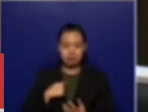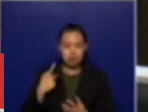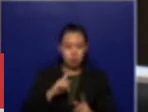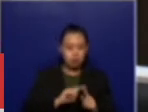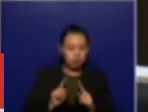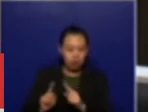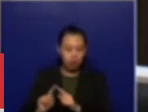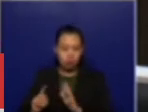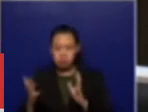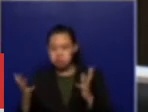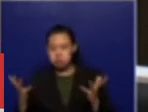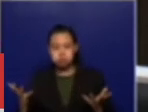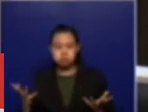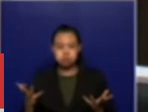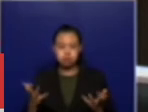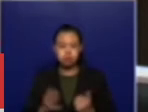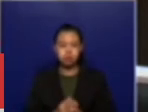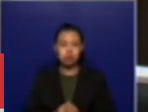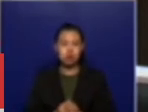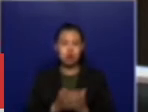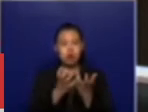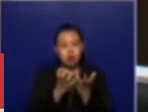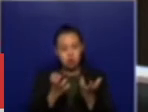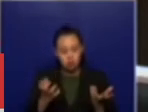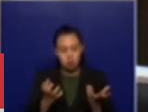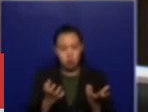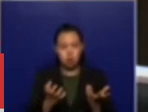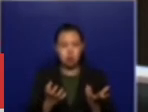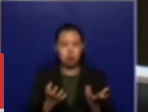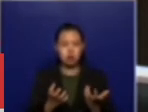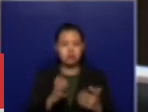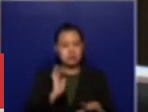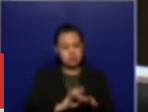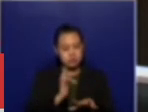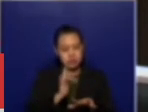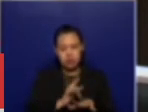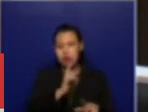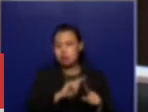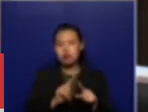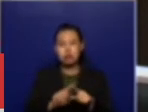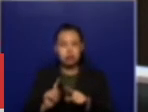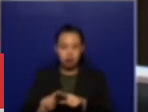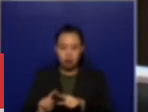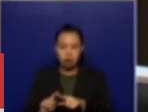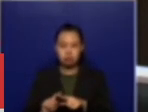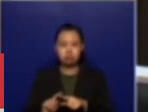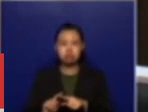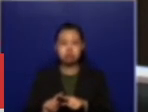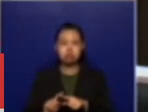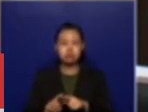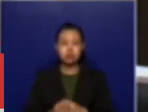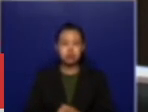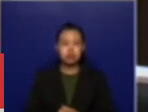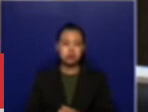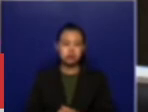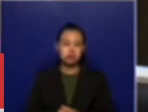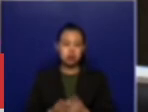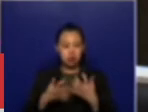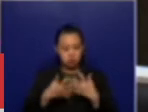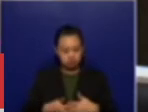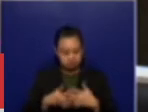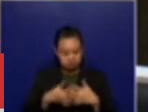ะครับทั้งปัจจัยที่เราเคยได้จากธรรมชาตินะครับแล้วก็เกิดจากการกระทำของเราเองขณ